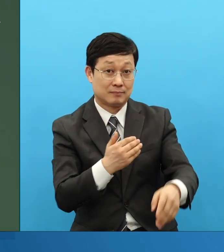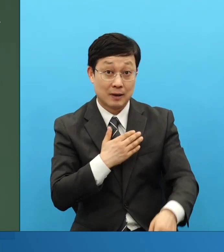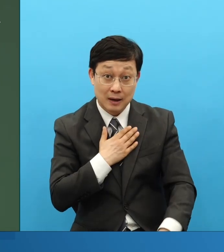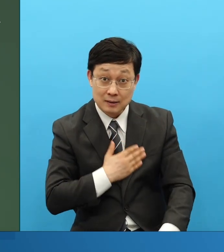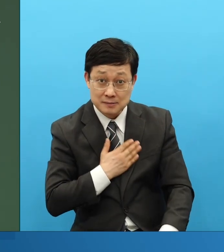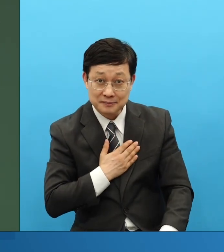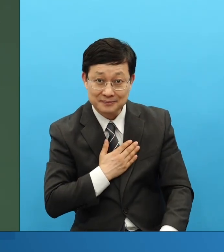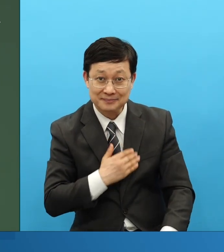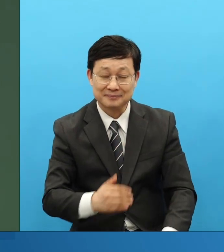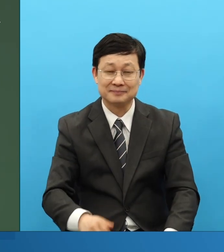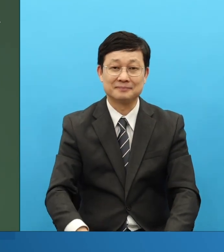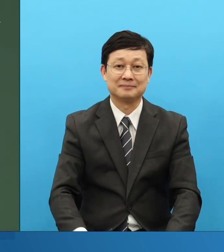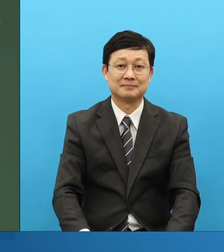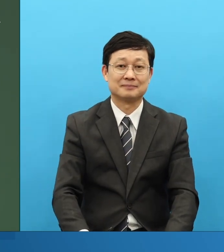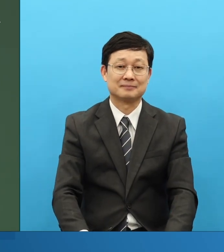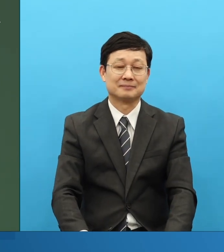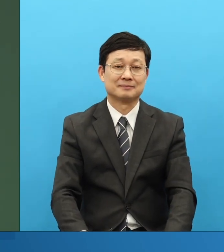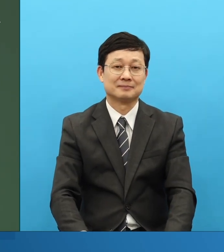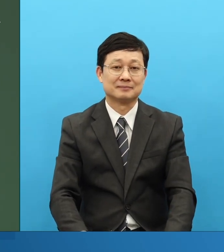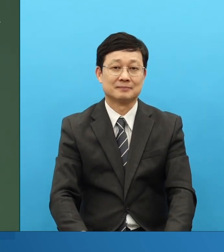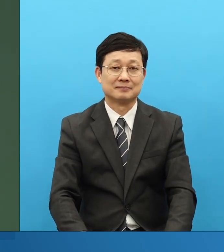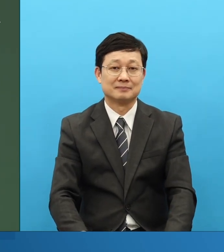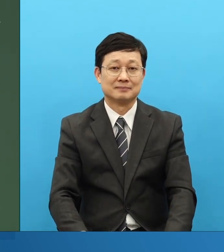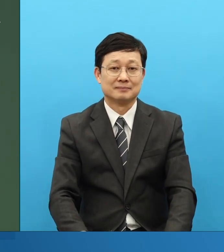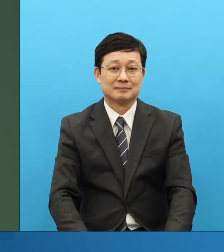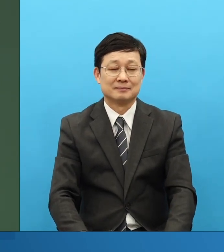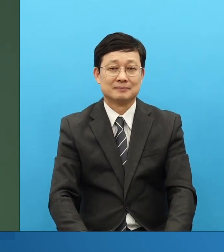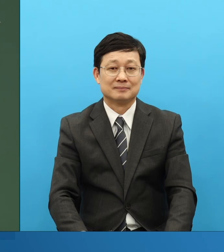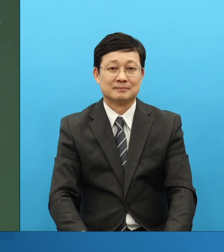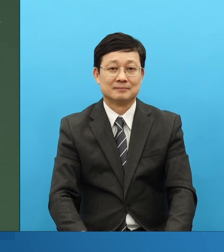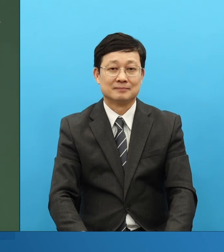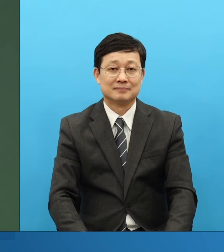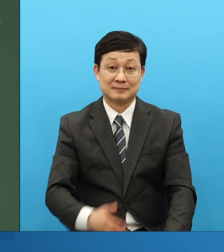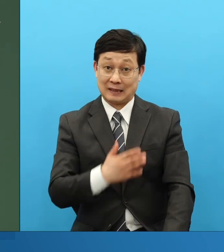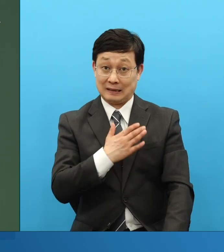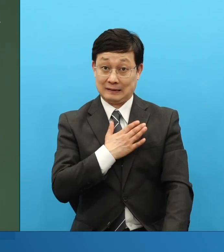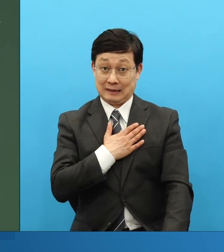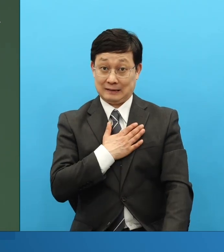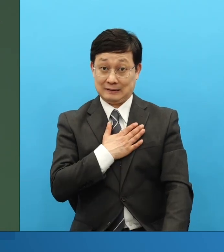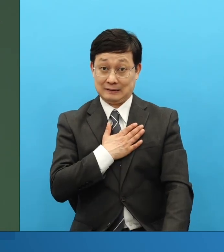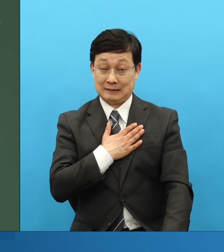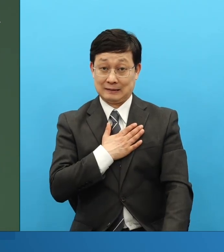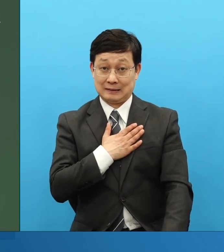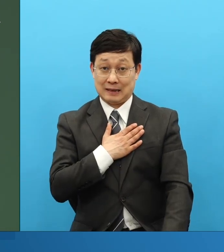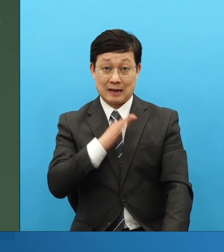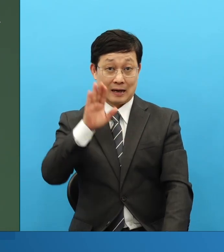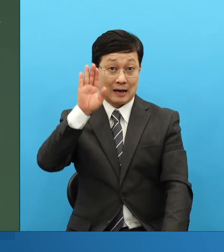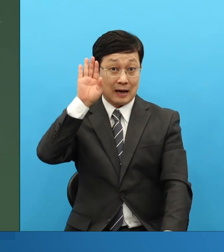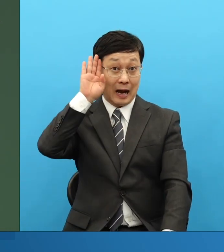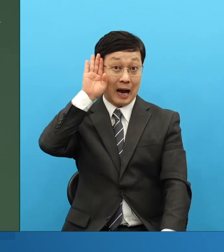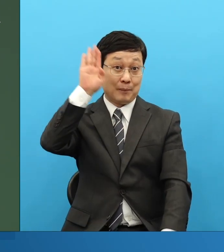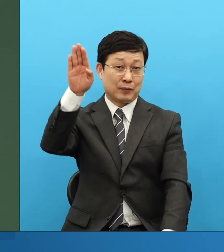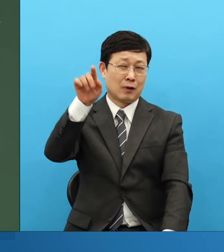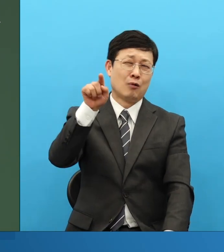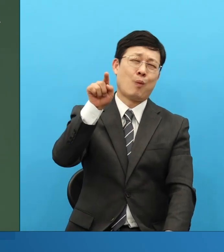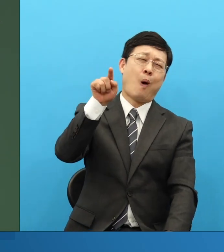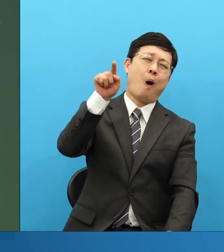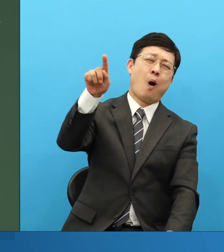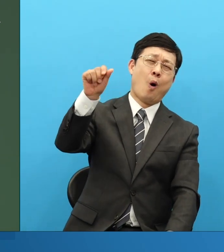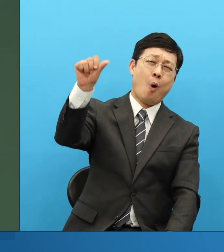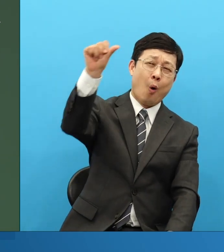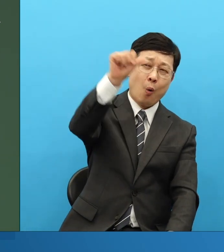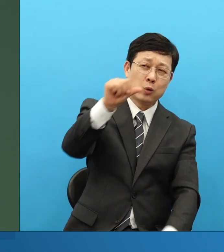아시겠죠? Do you understand? 저는 앞으로 여러분 다 중요하지만은 저 5천 종족인 저 사람들에